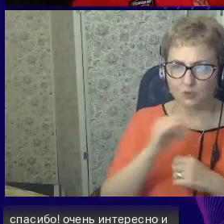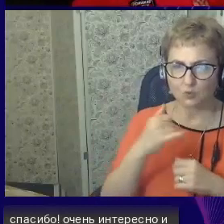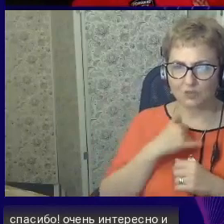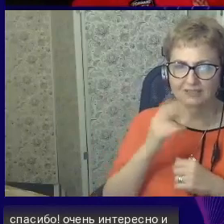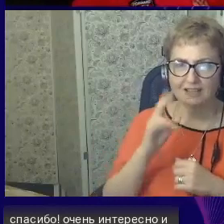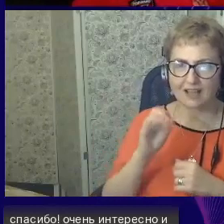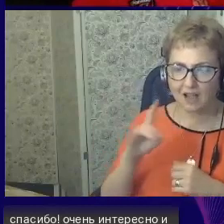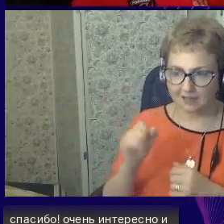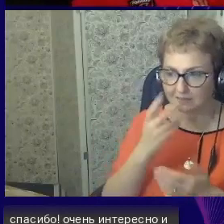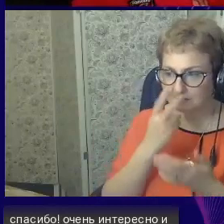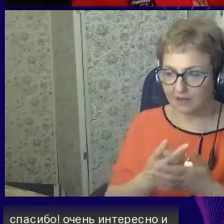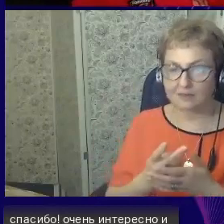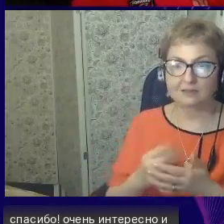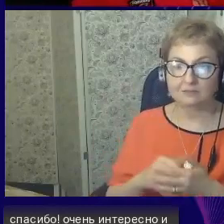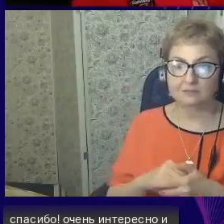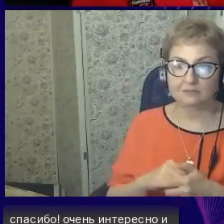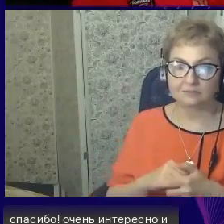карте обозначается